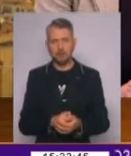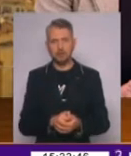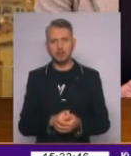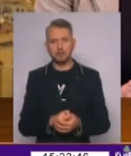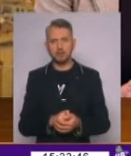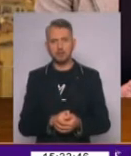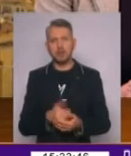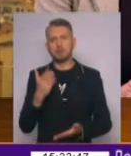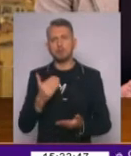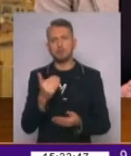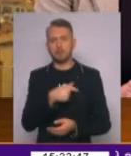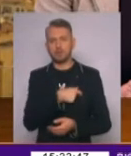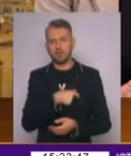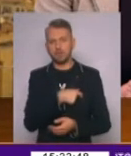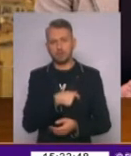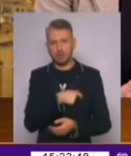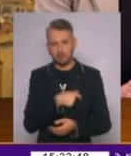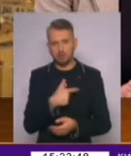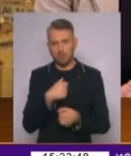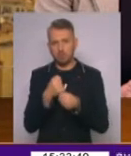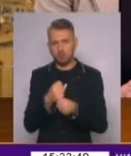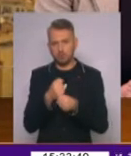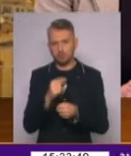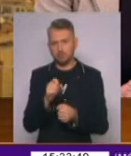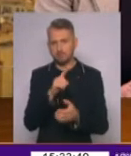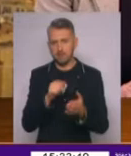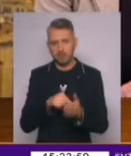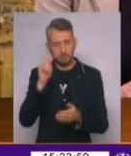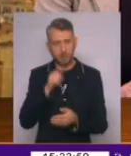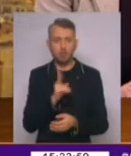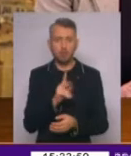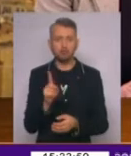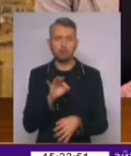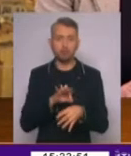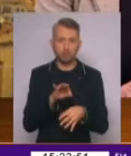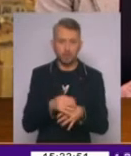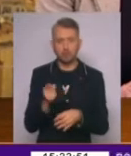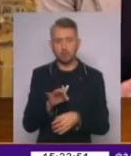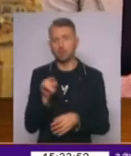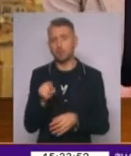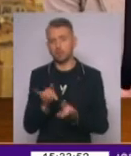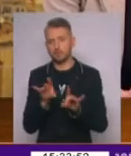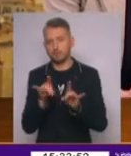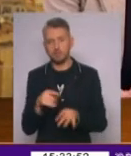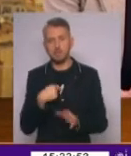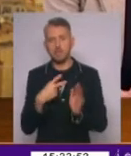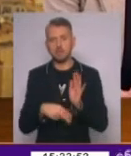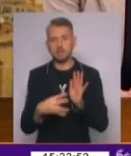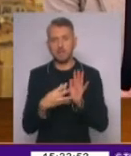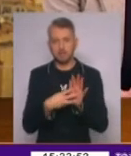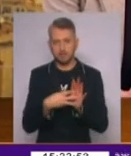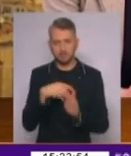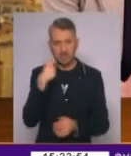вашого депутата трошки тису з цим питанням. Але знаєте, у кого що болить, той про те говорить. Прошу. Мені 79